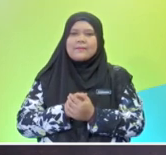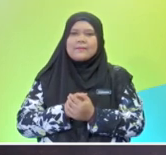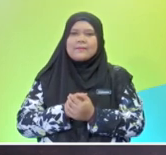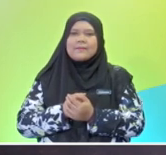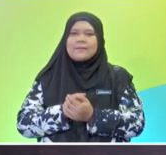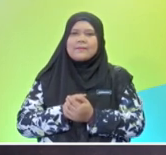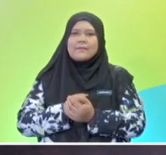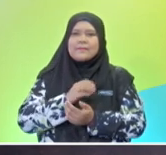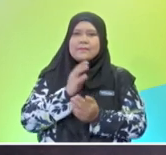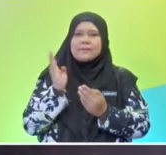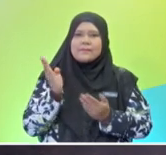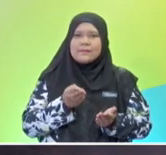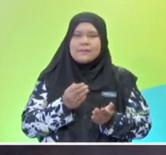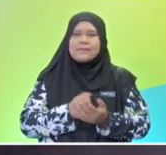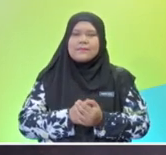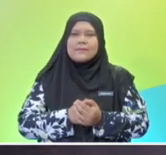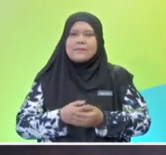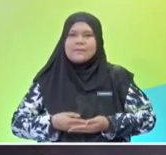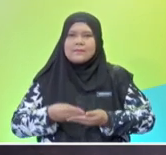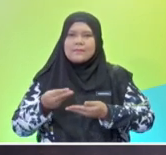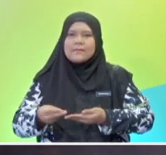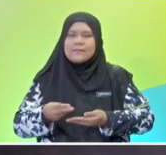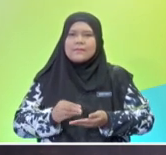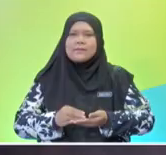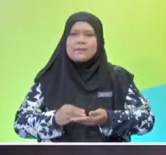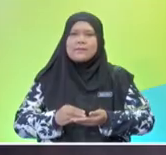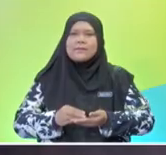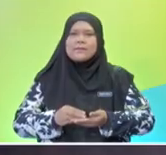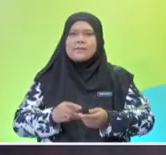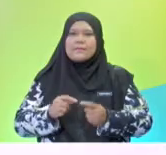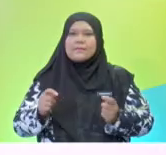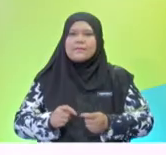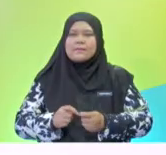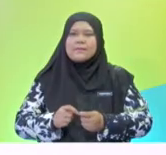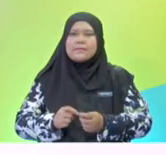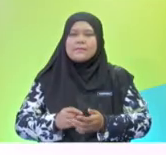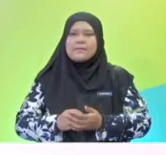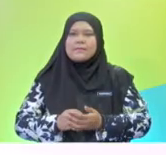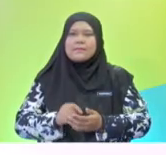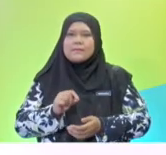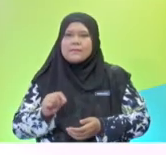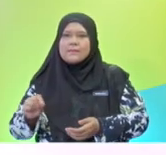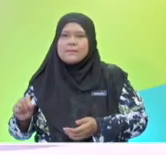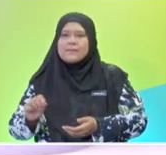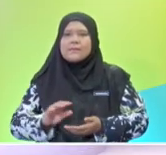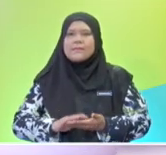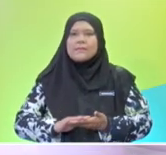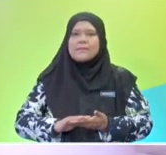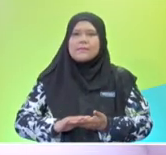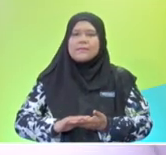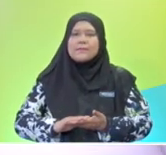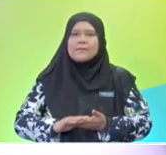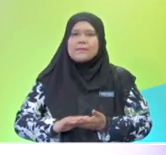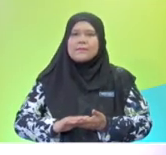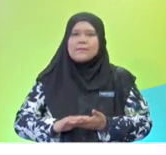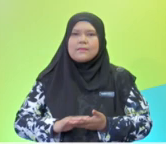Memberi tempat kosong kepada ibu sempena hari lahirnya dengan rasa gembira. Memberi